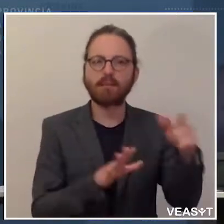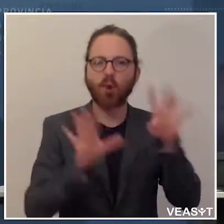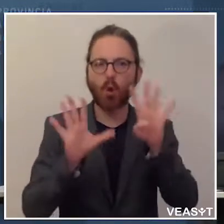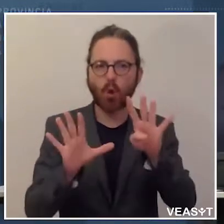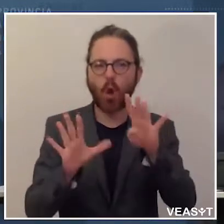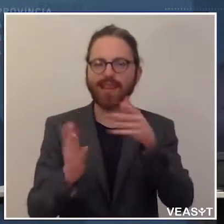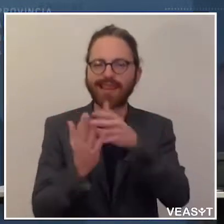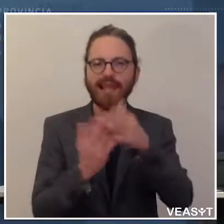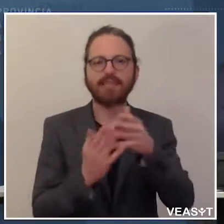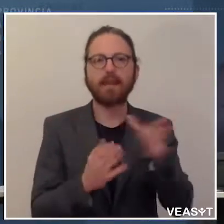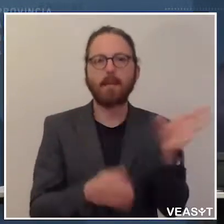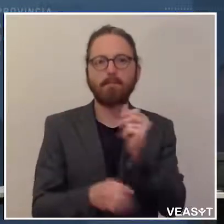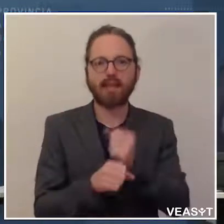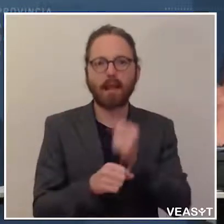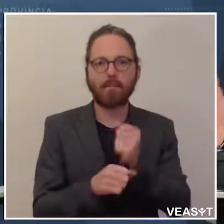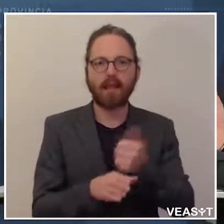spider man